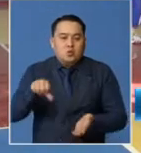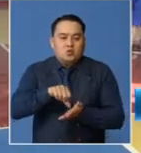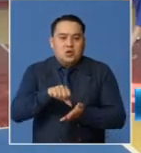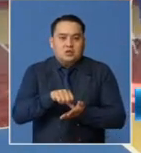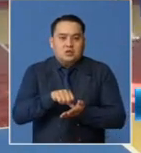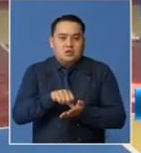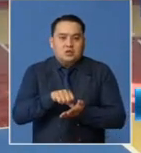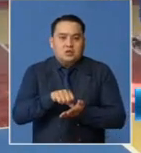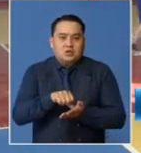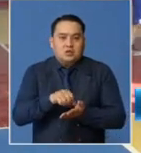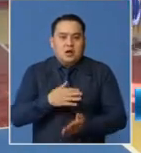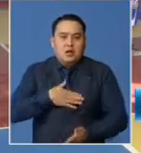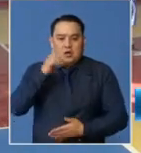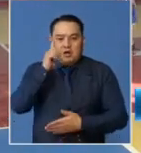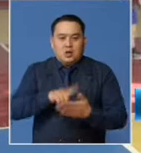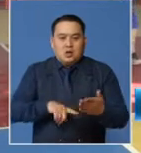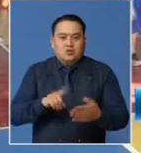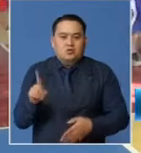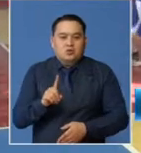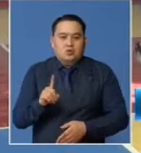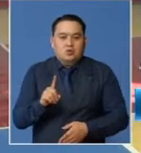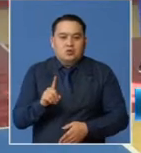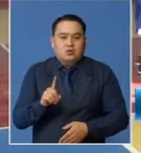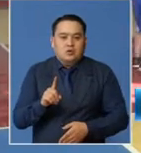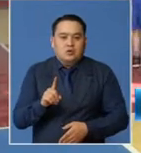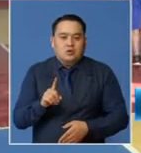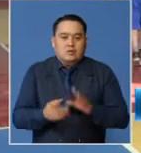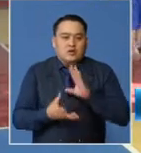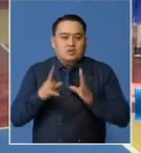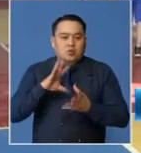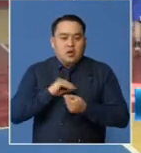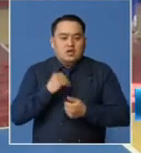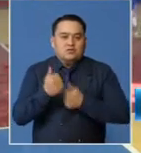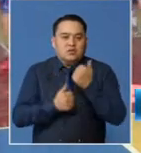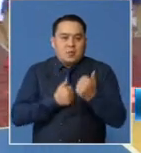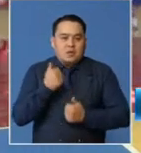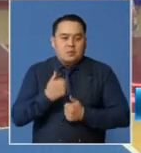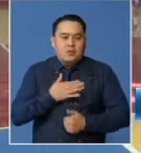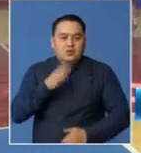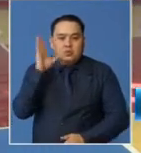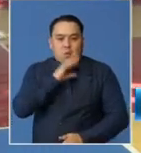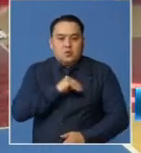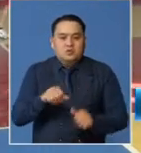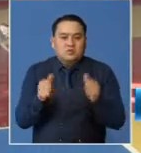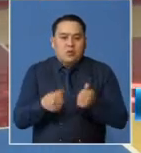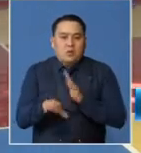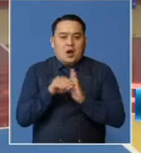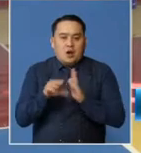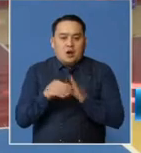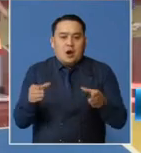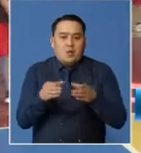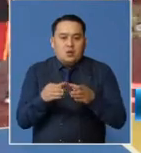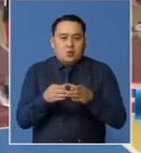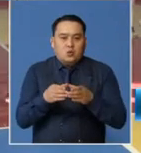участие. Ну и я надеюсь, что исходя из результатов этого чемпионата, мы сможем сформировать